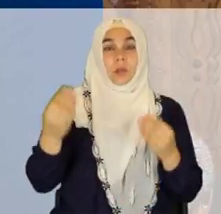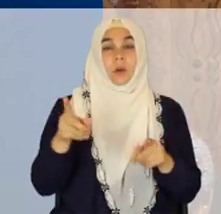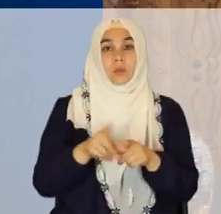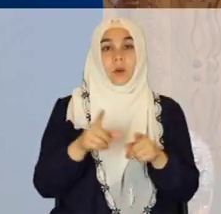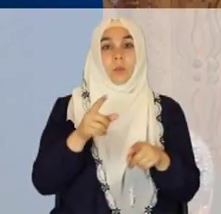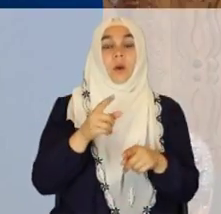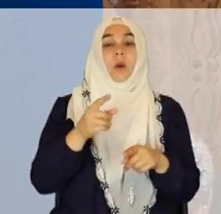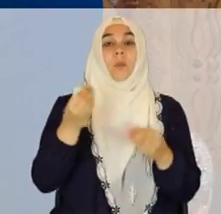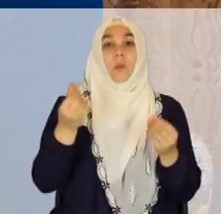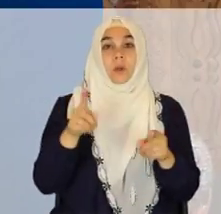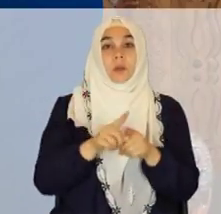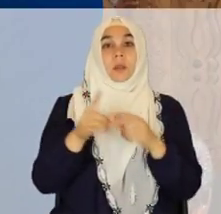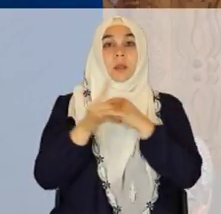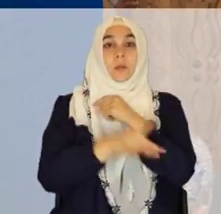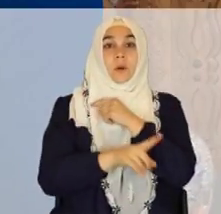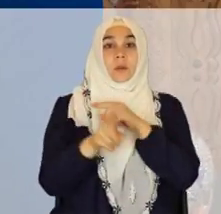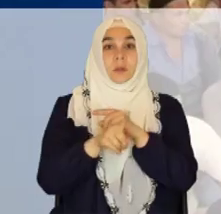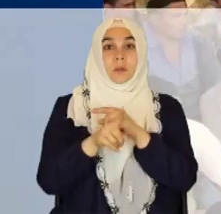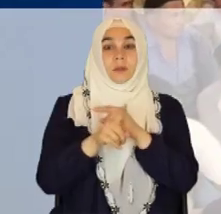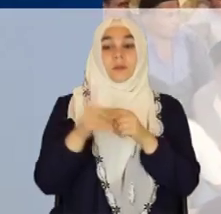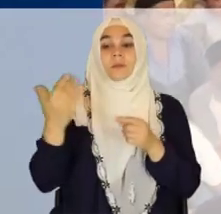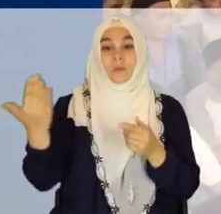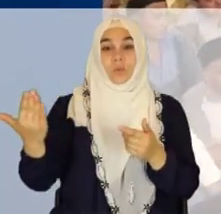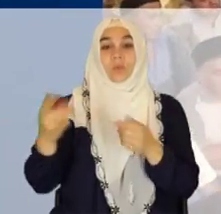moli kambag'allarning haqqidan poklanadi.